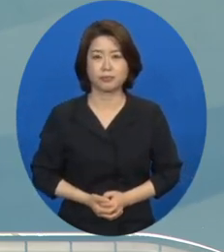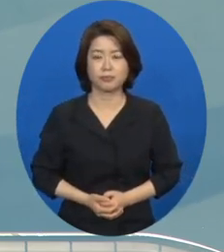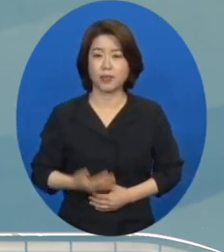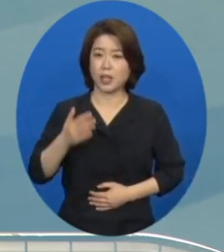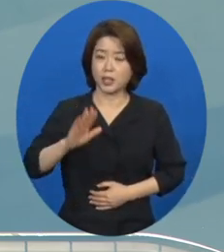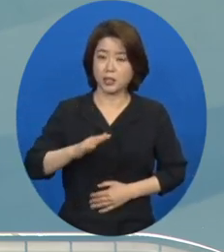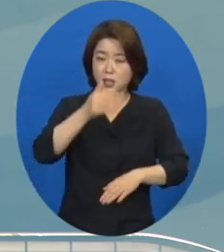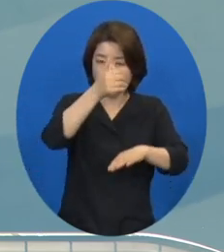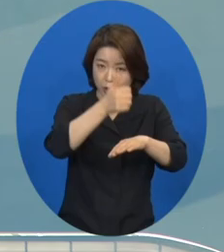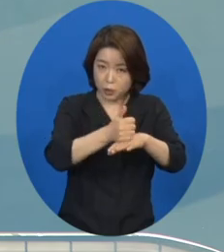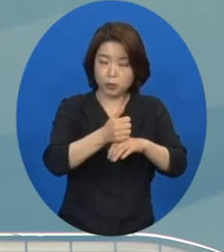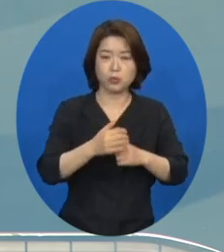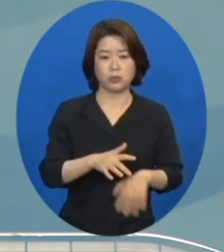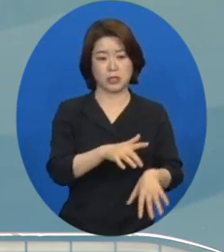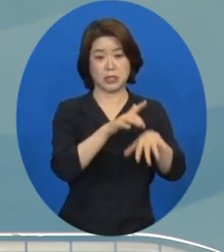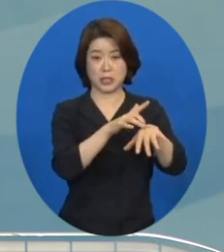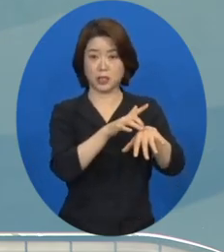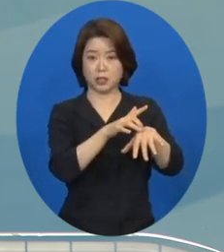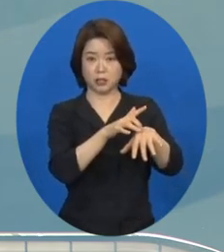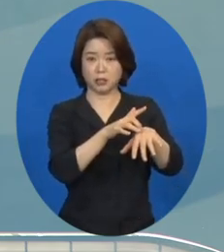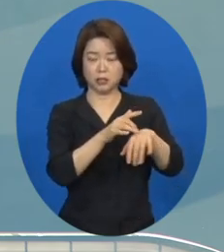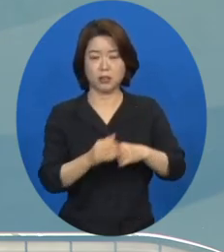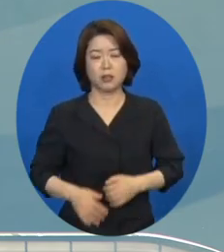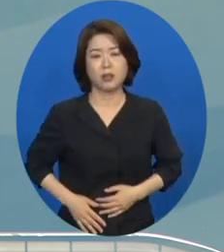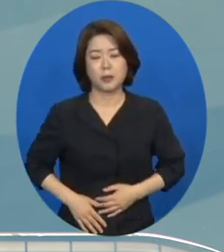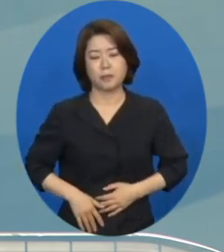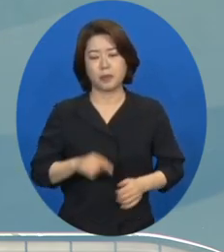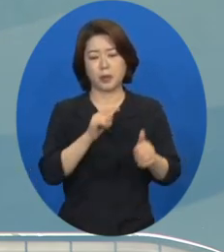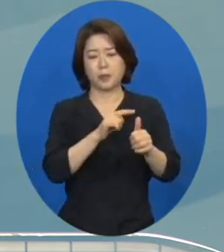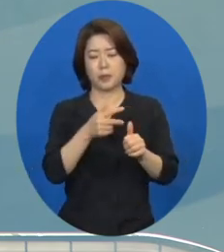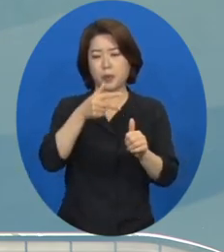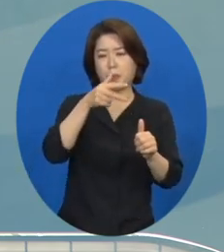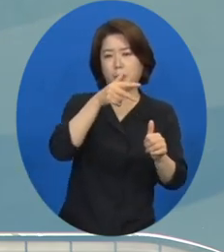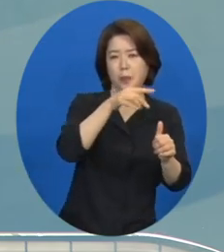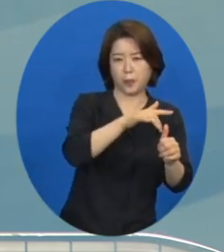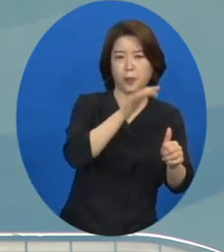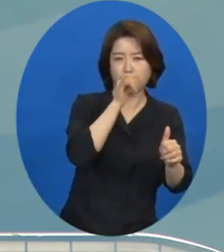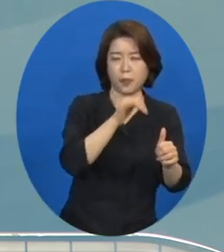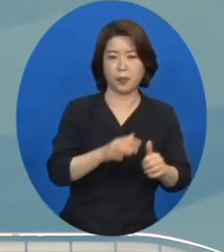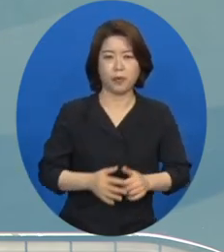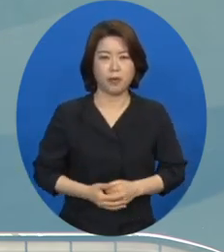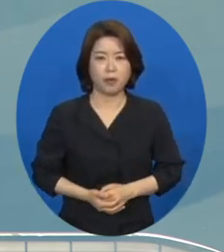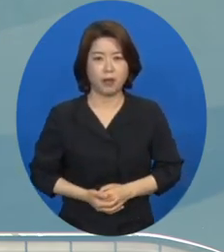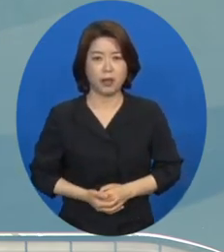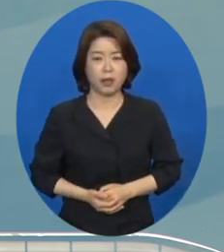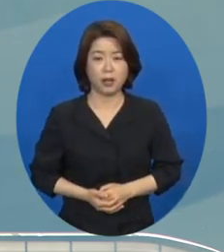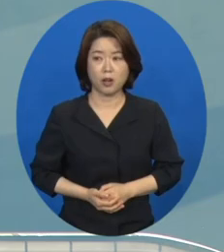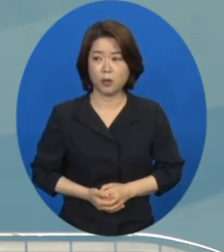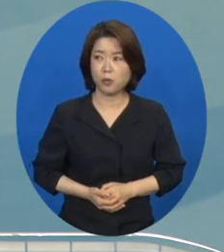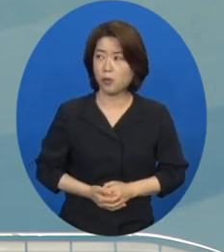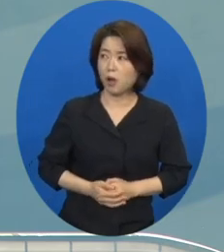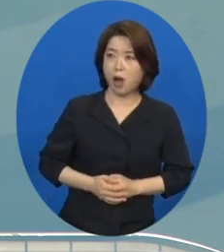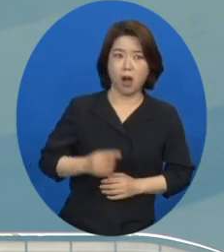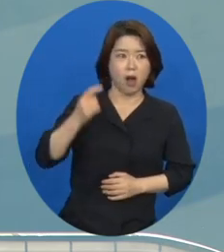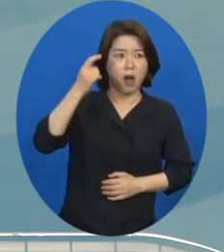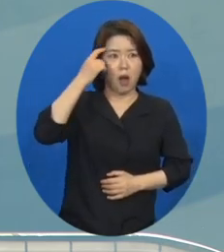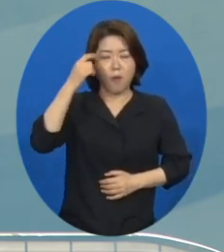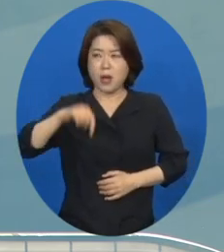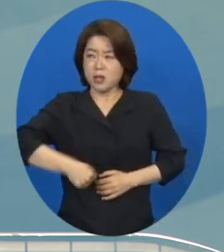그러나 결국은 사탄이 가련유다 속에 들어갑니다. 그리고는 제정신이 아니게 된